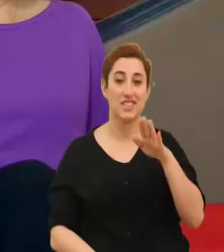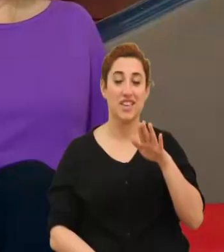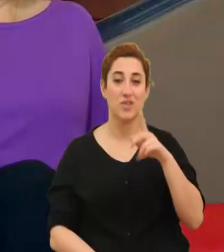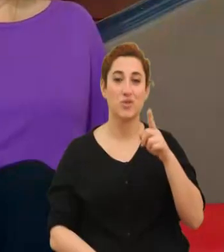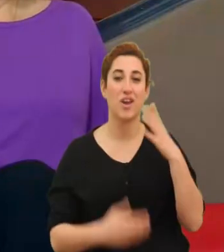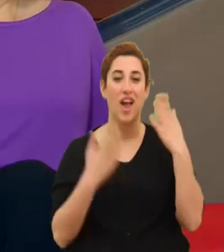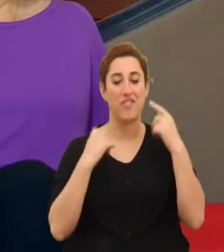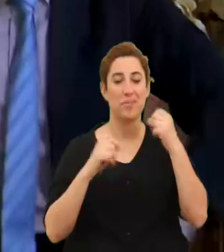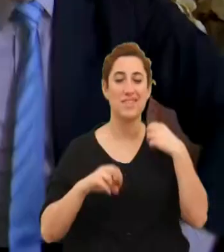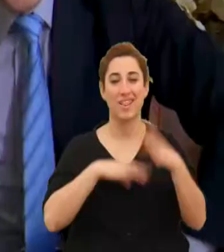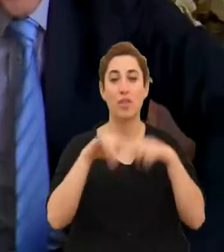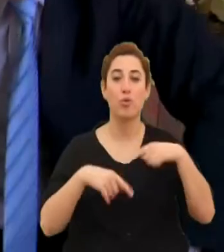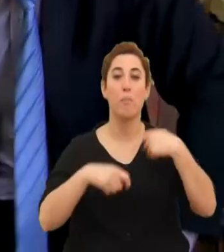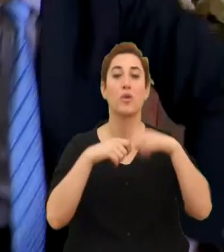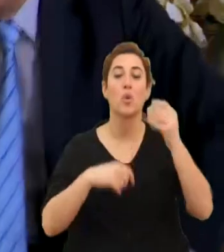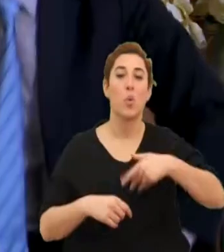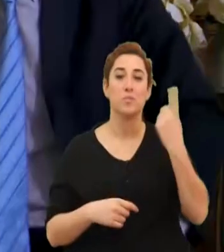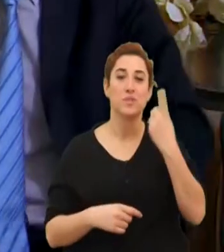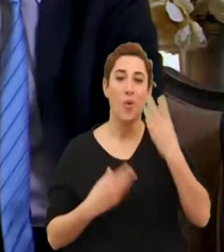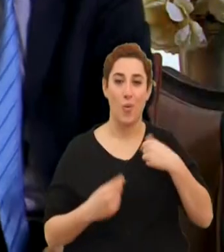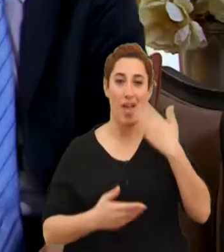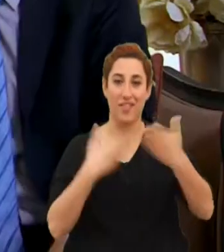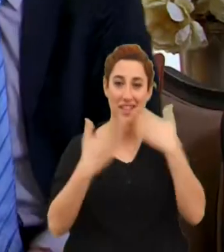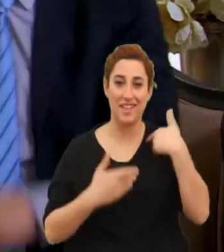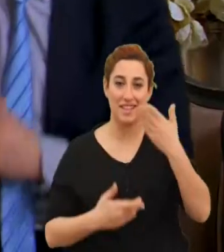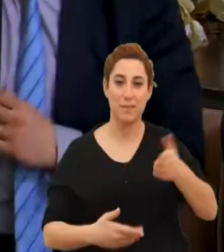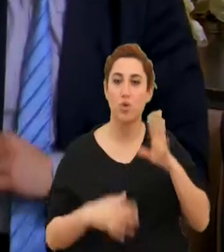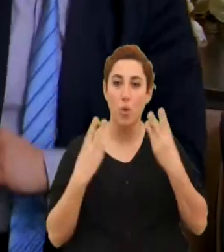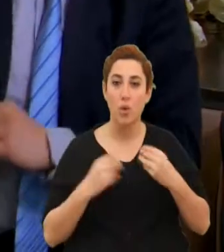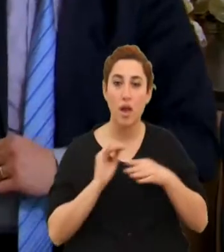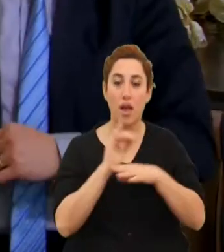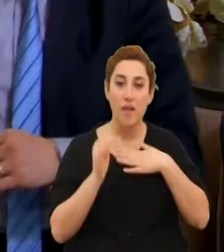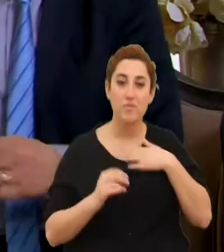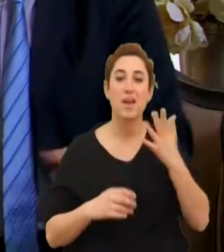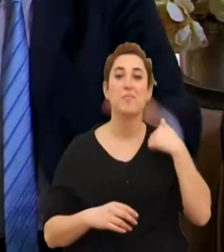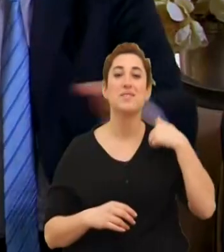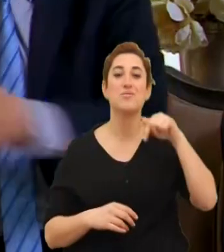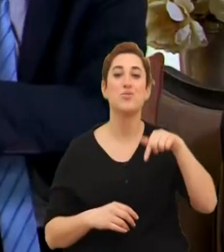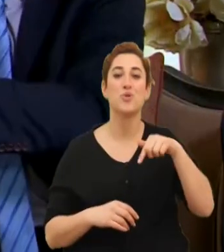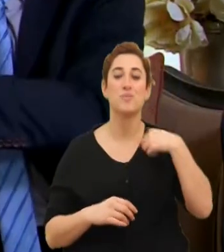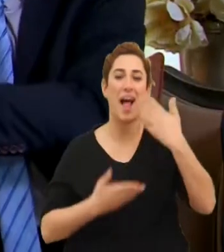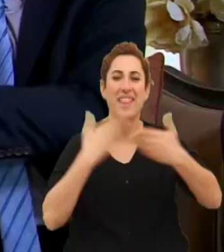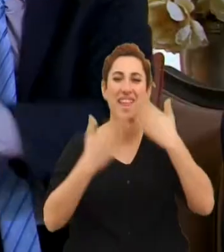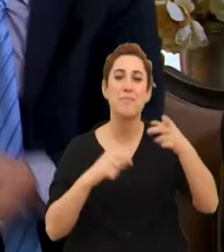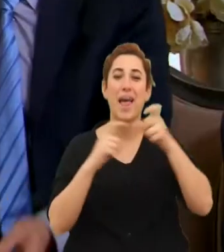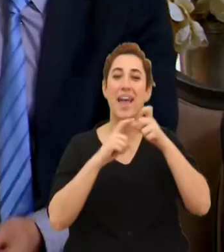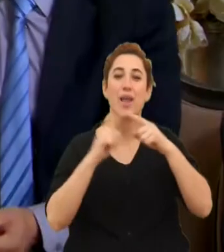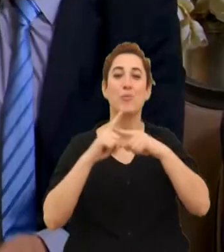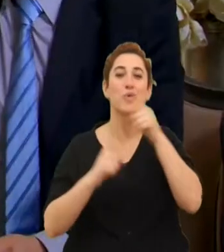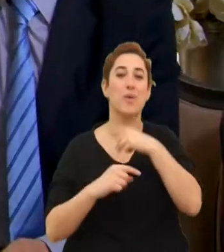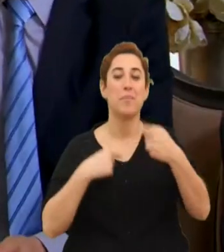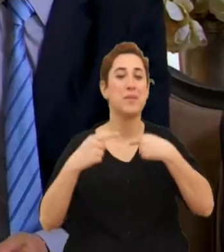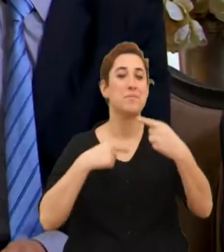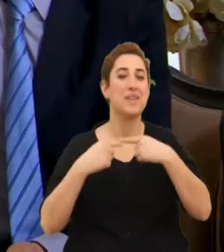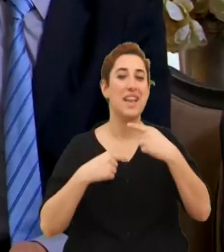Ya şu havayı biraz dağıtayım mı? Bugün bankada çok komik bir şey oldu, onu anlatayım size. Ne oldu hayatım? Ya bizim bu, bahsetmişimdir. Erdem'le